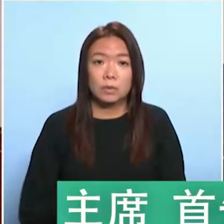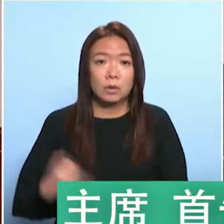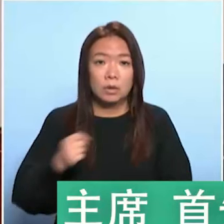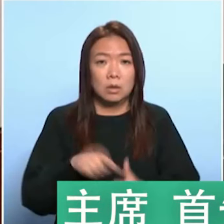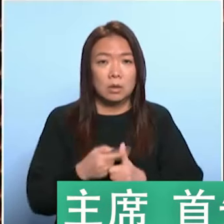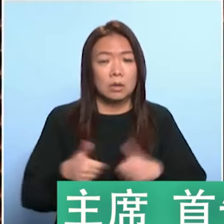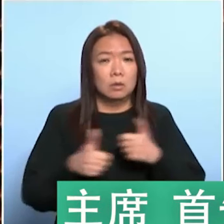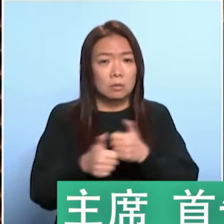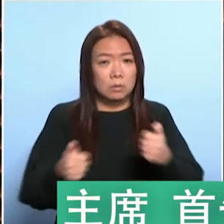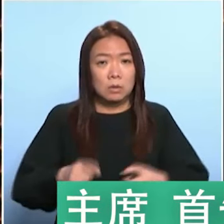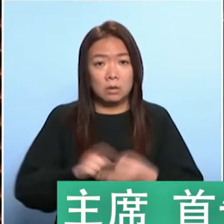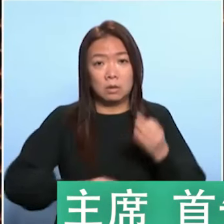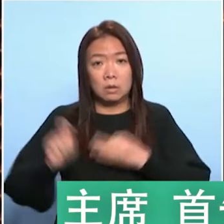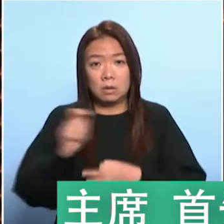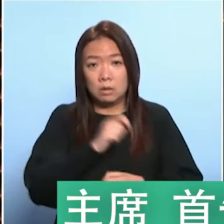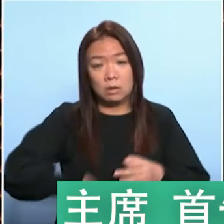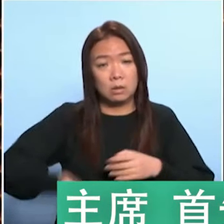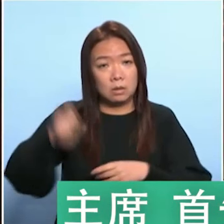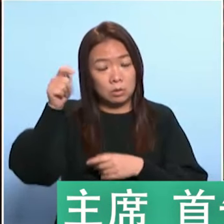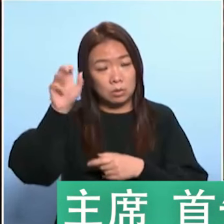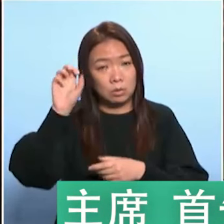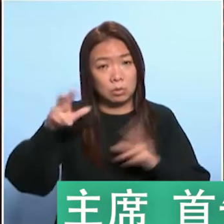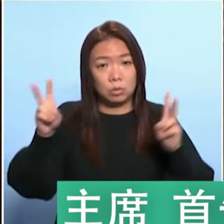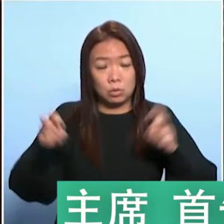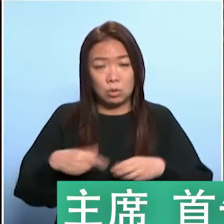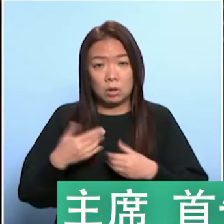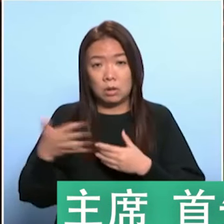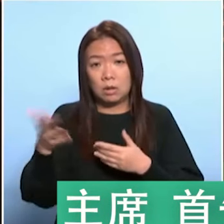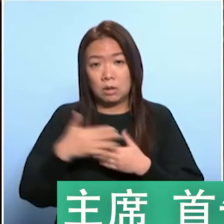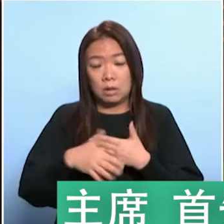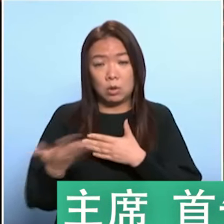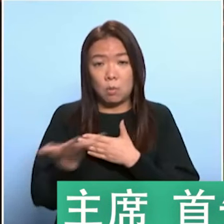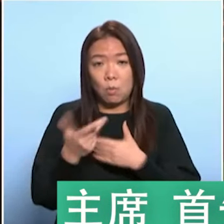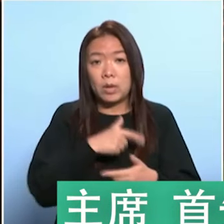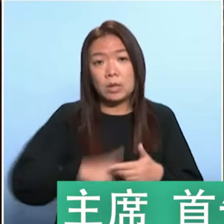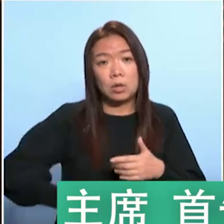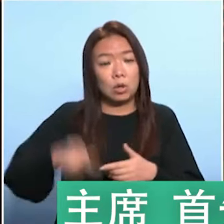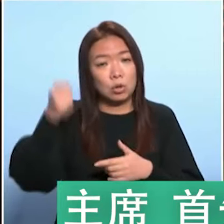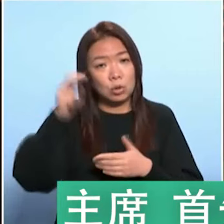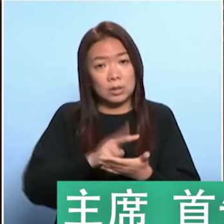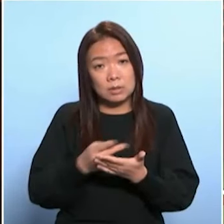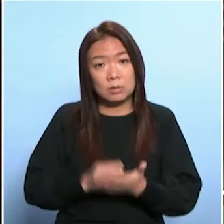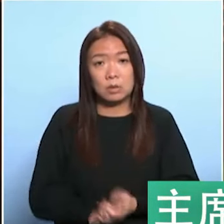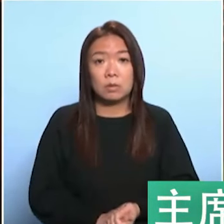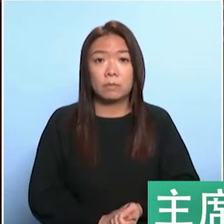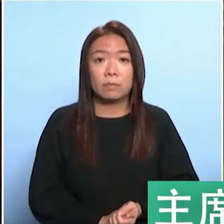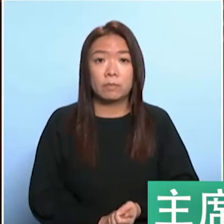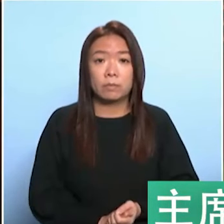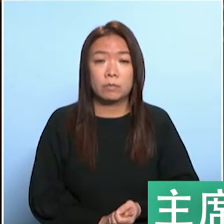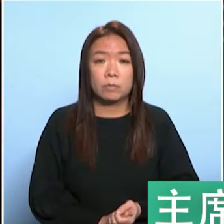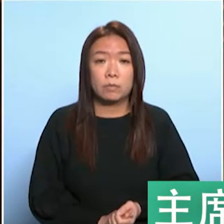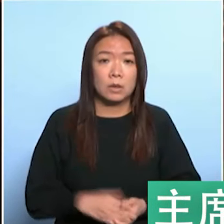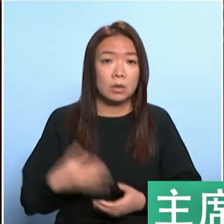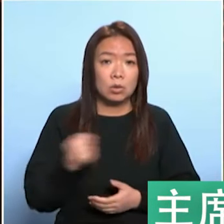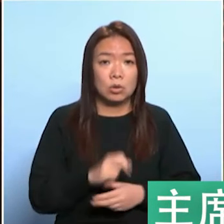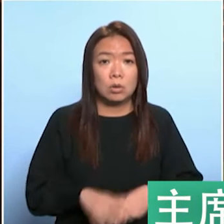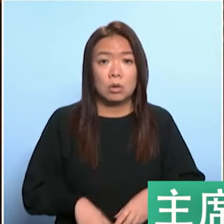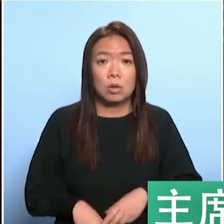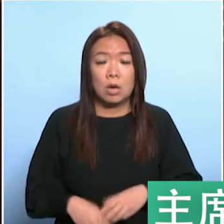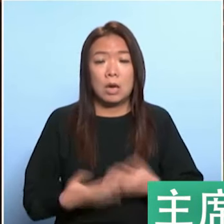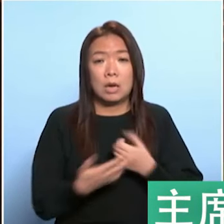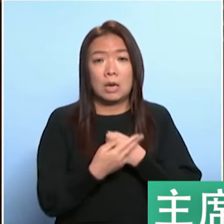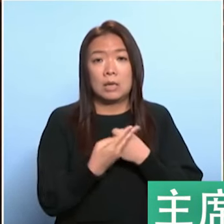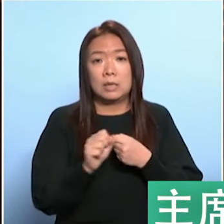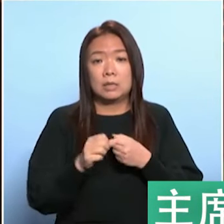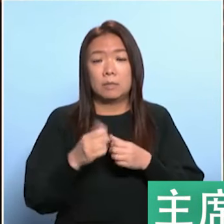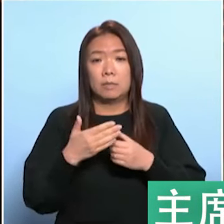主席，首先感謝鄧飛議員動議原議案，以及其他5位議員動議修正案。主席，中共二十大報